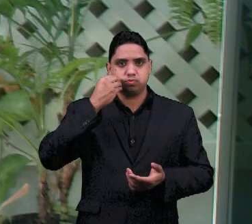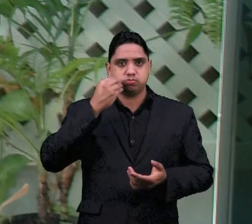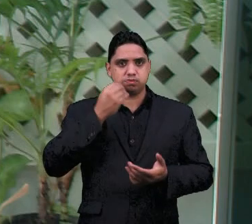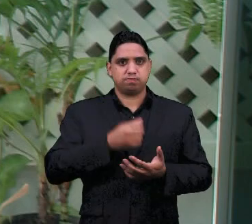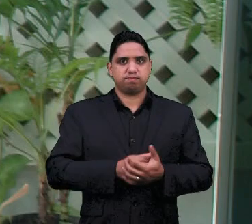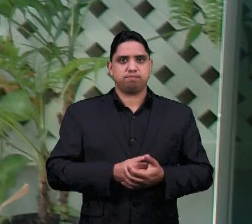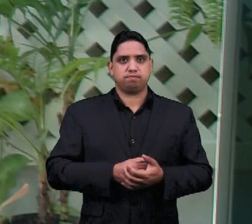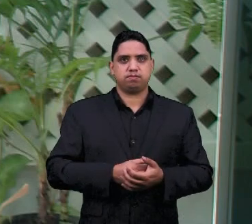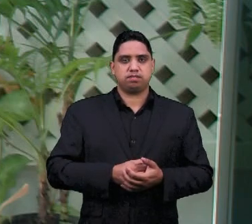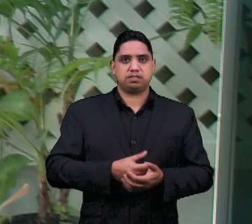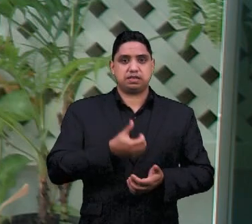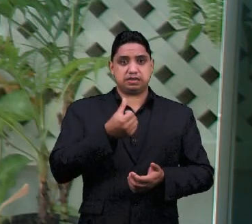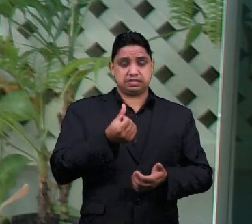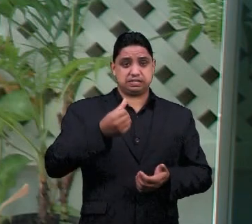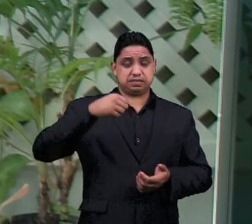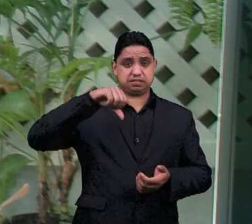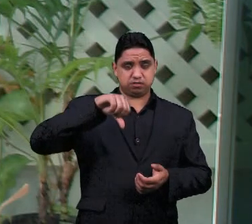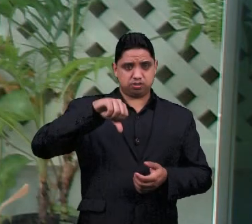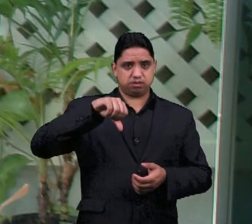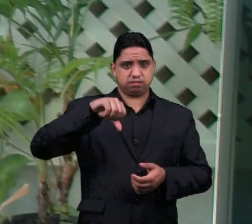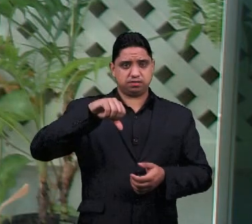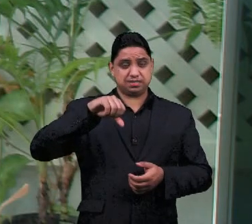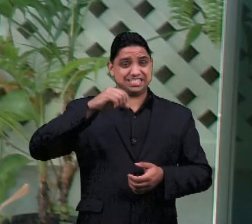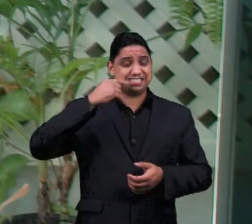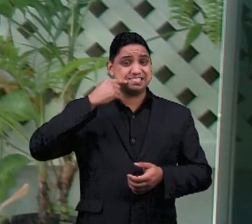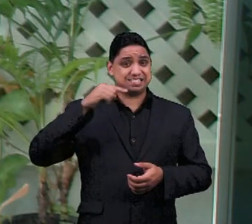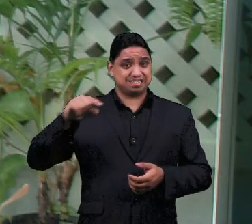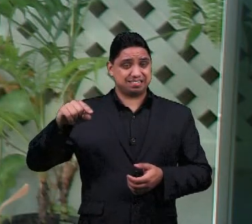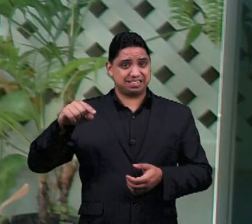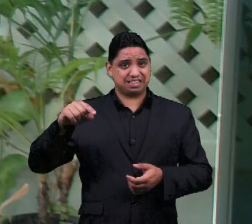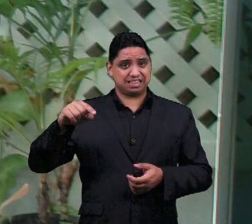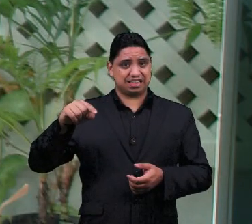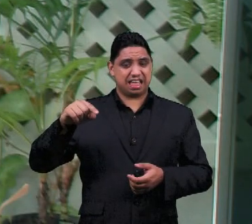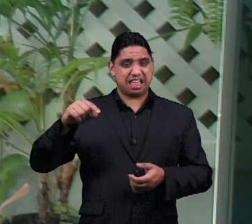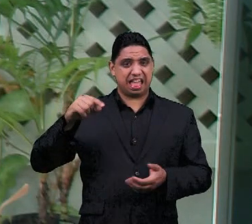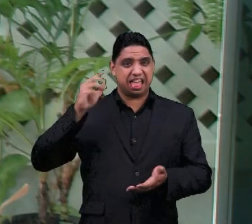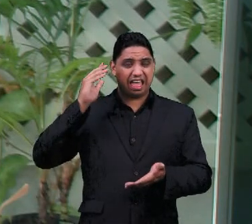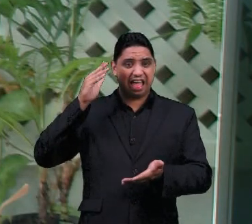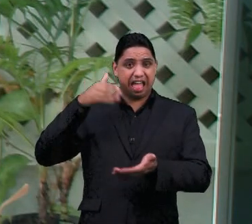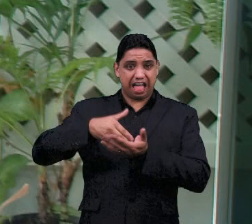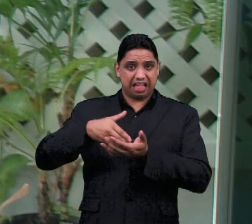l'opportunité. Seulement Israël. Donc c'est la dernière opportunité